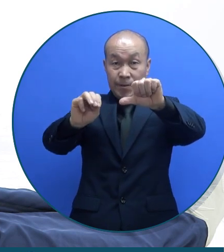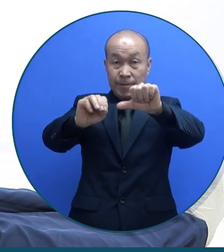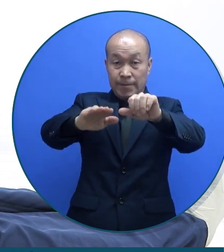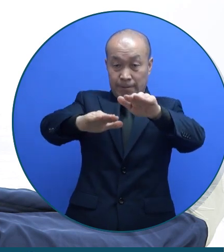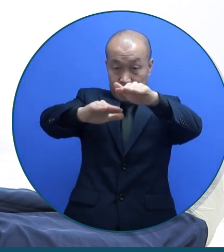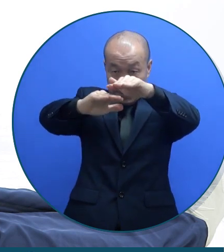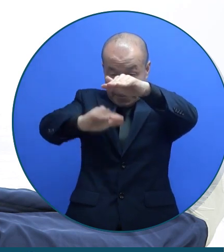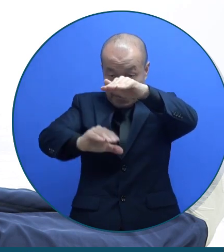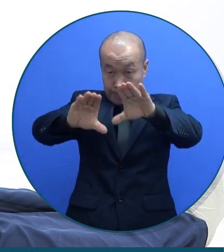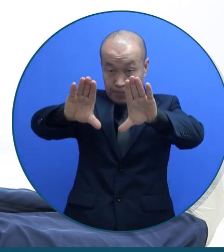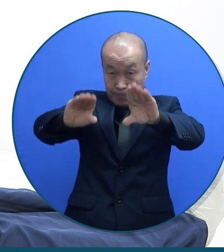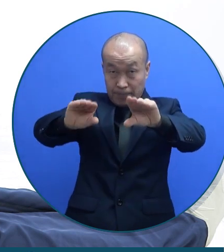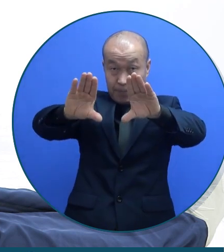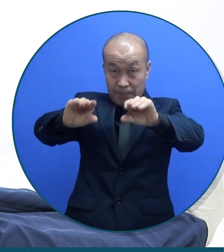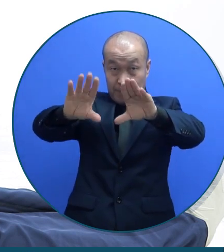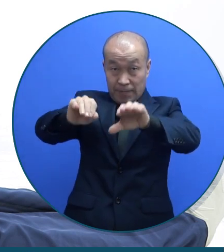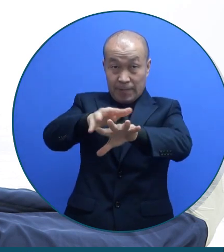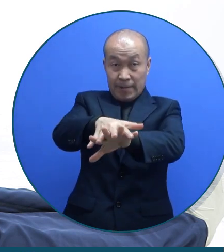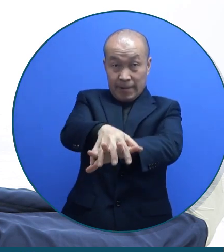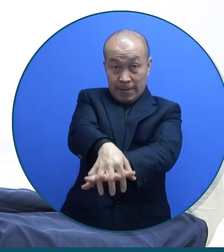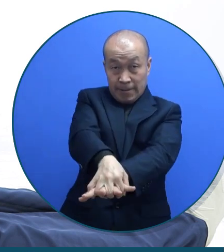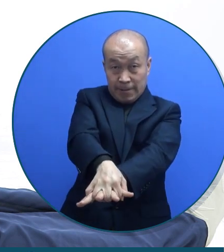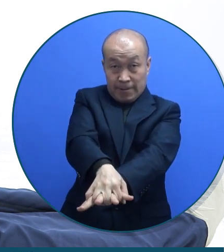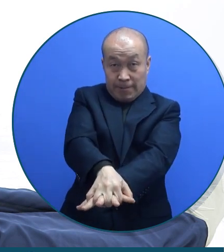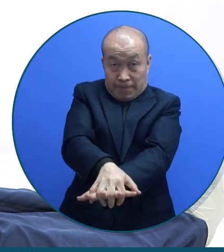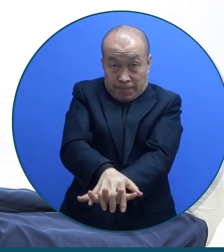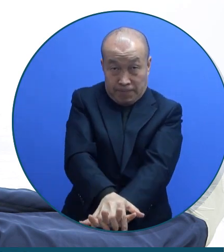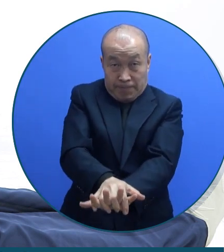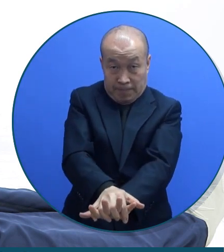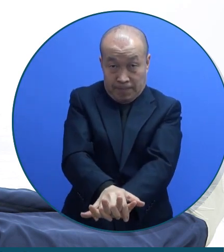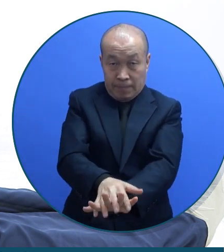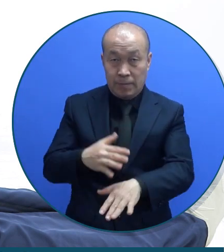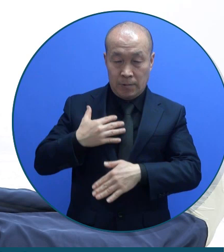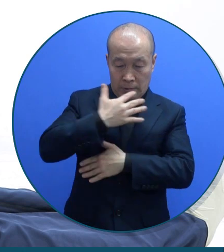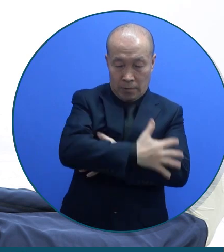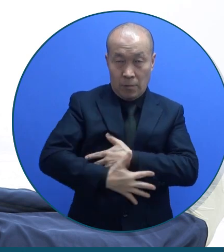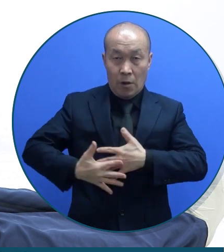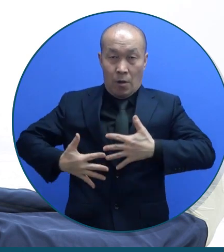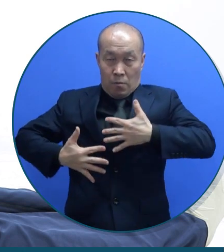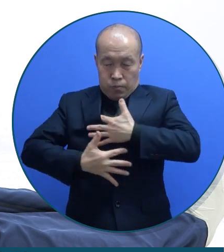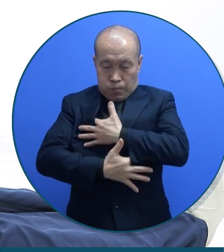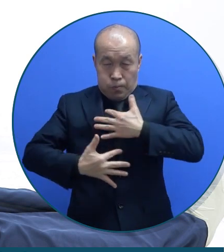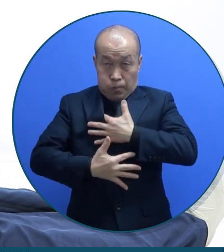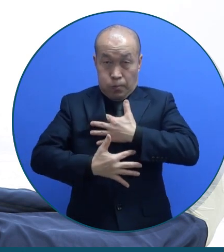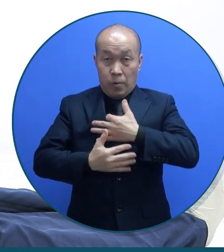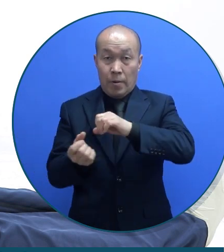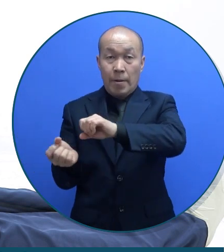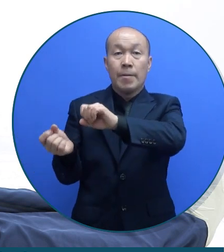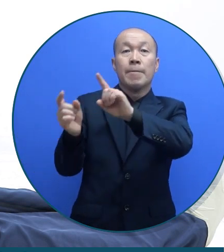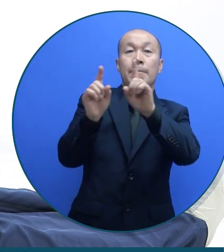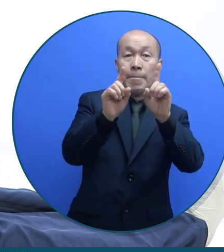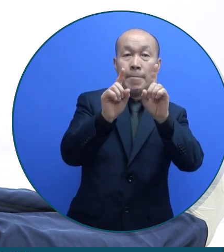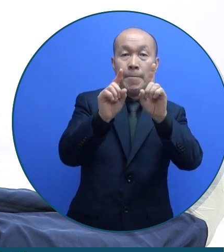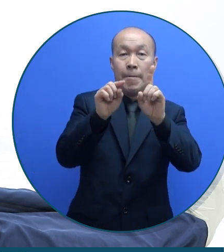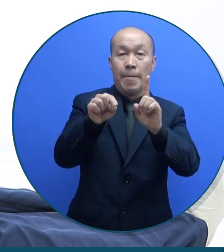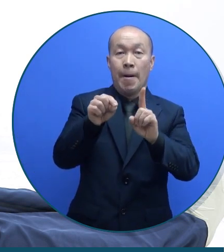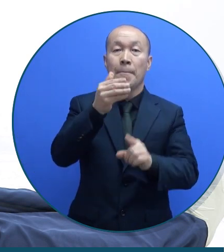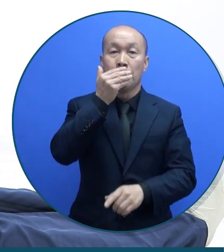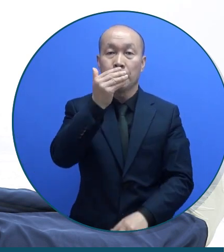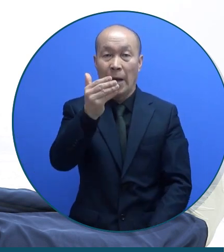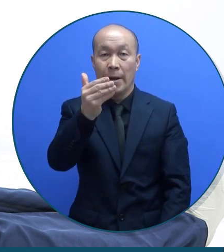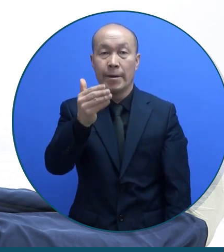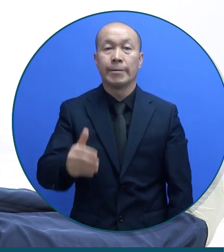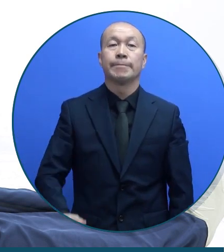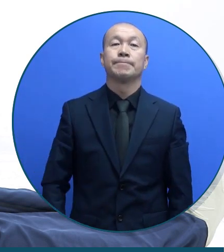5cm를 눌렀다면 다시 5cm를 모두 올라와 줘야 하는데 이렇게 해야 박출되었던 혈액이 다시 심장으로 돌아와